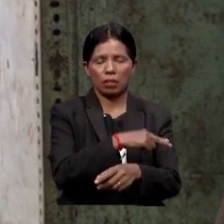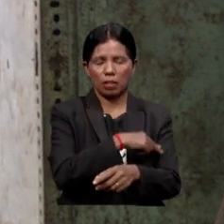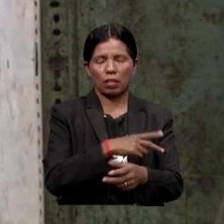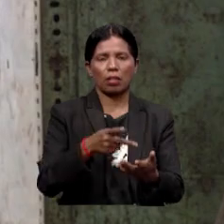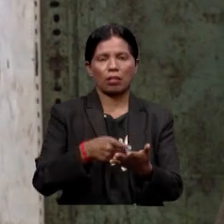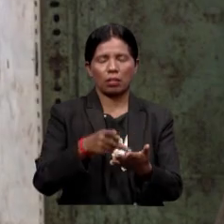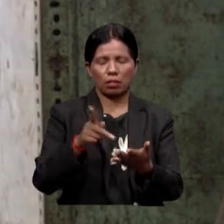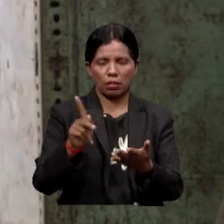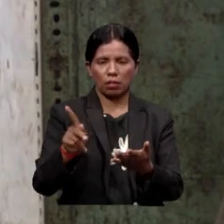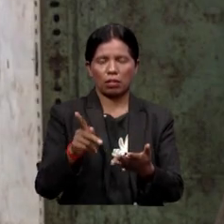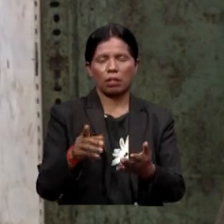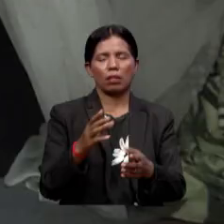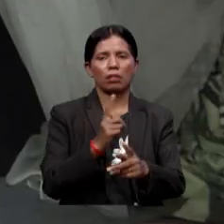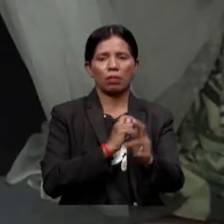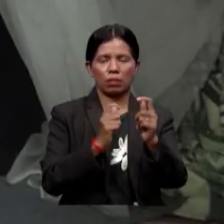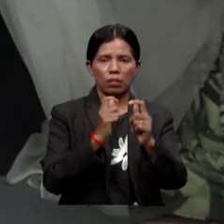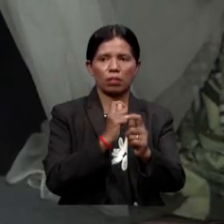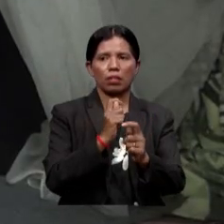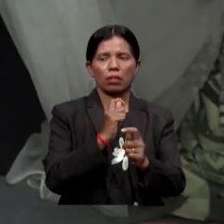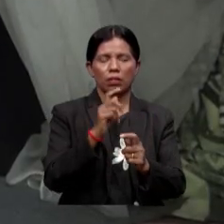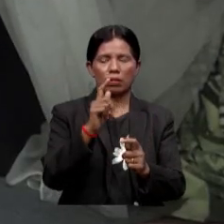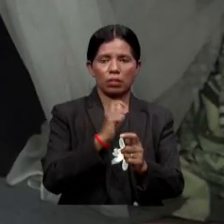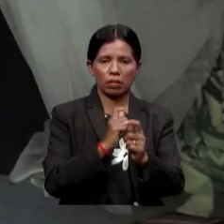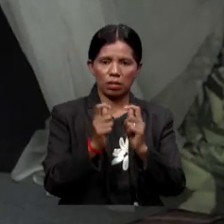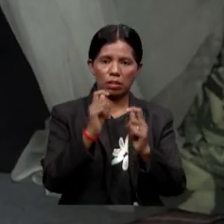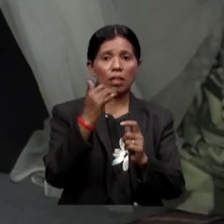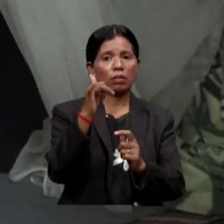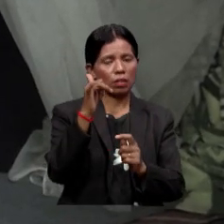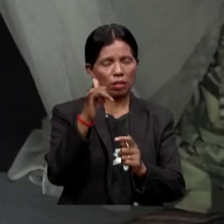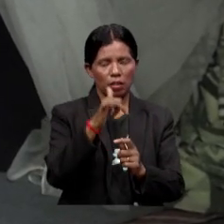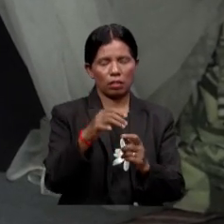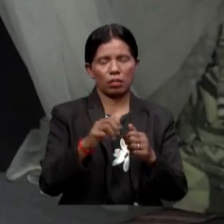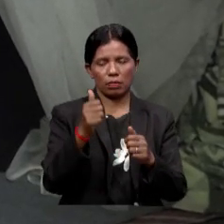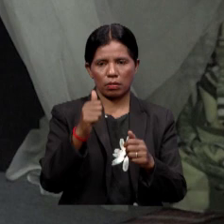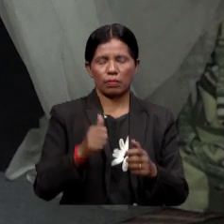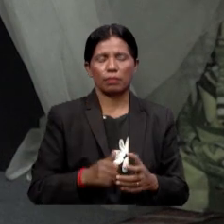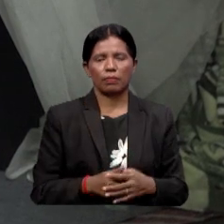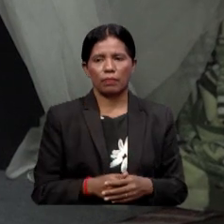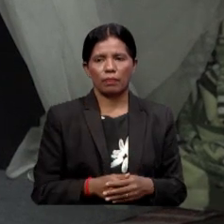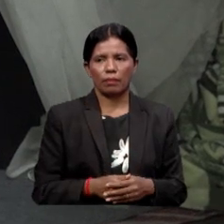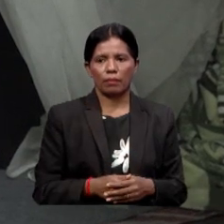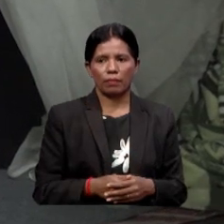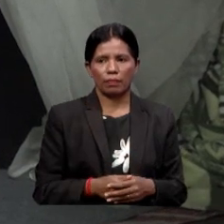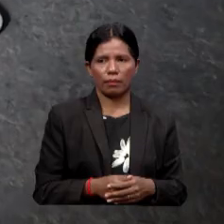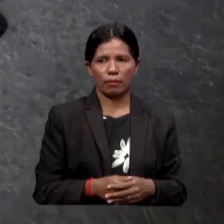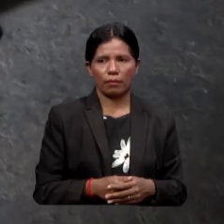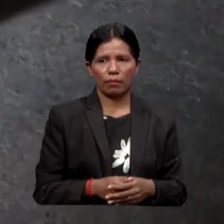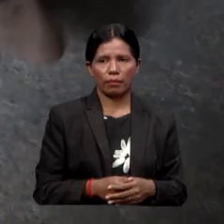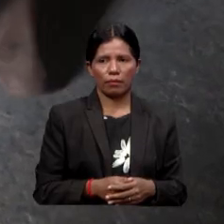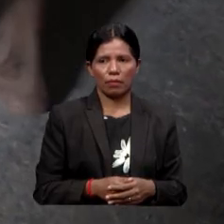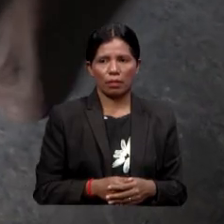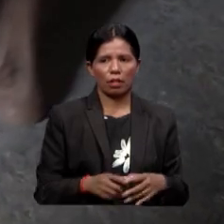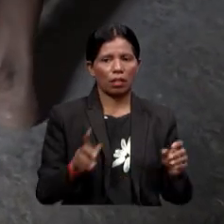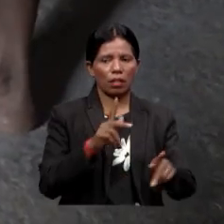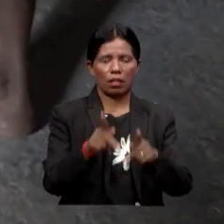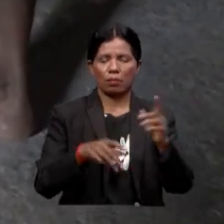luri antara pamai pamai. Ini saya sendiri jauh tiada malih. Baik saya malaya bahaya.